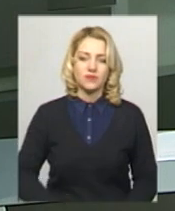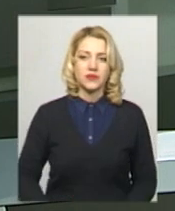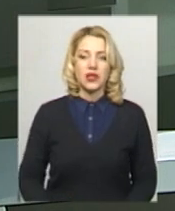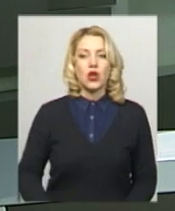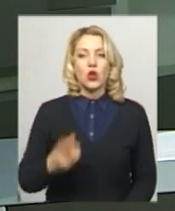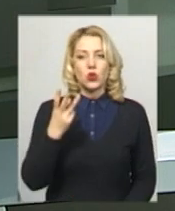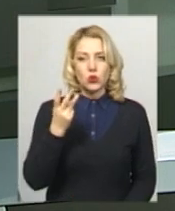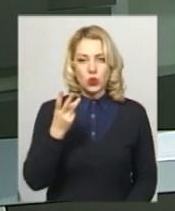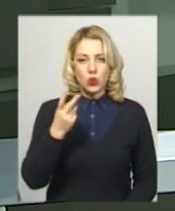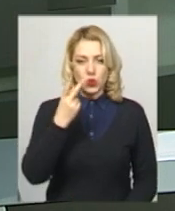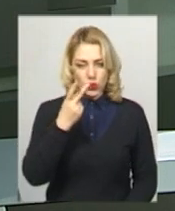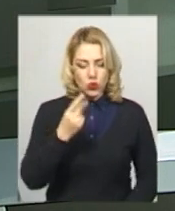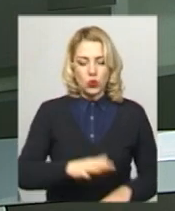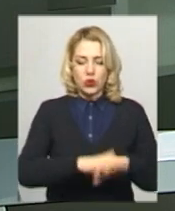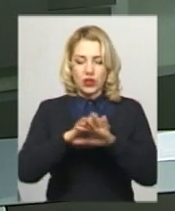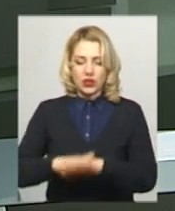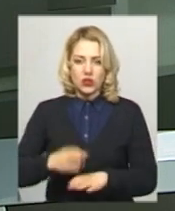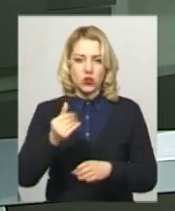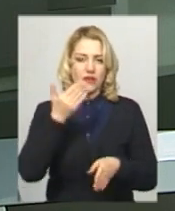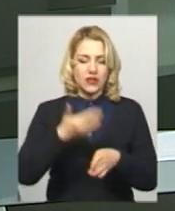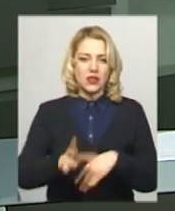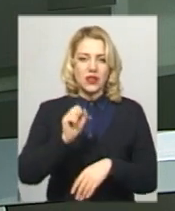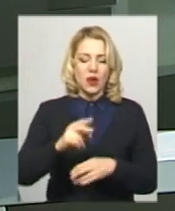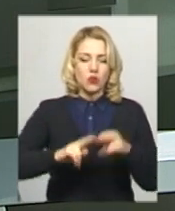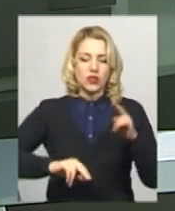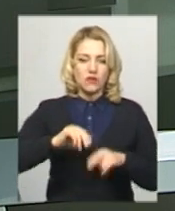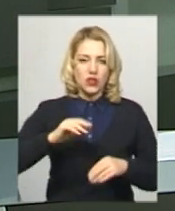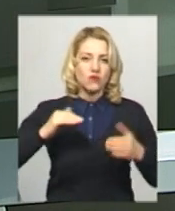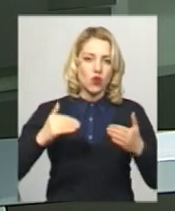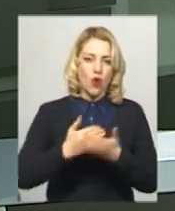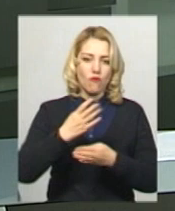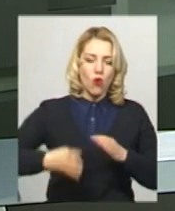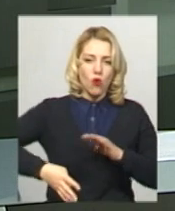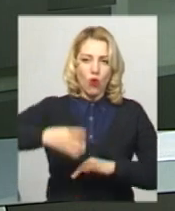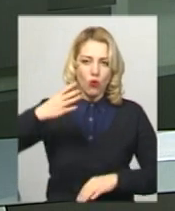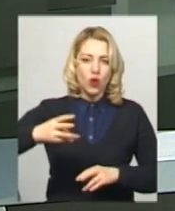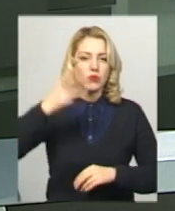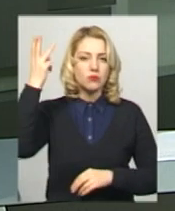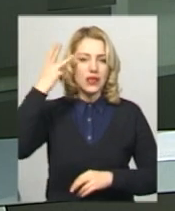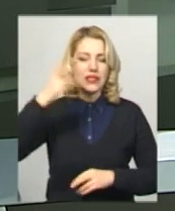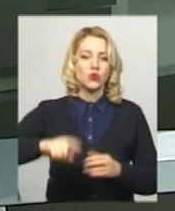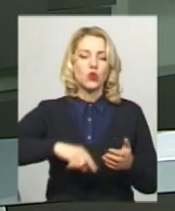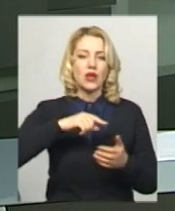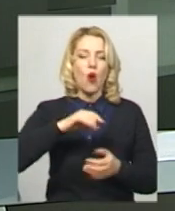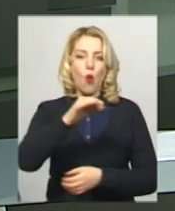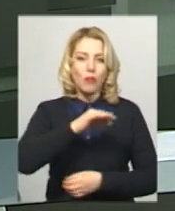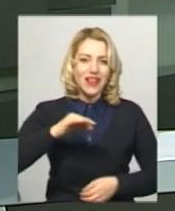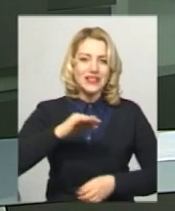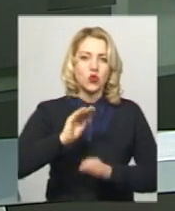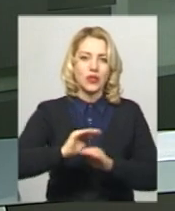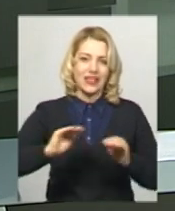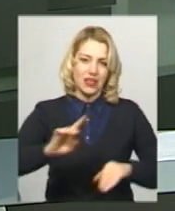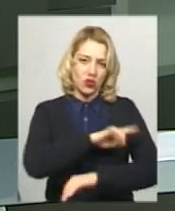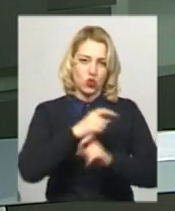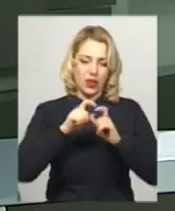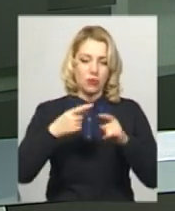Другий транш грошей виділили на будівництво нового корпусу Хмельницької обласної клінічної дитячої лікарні. Про це говорить